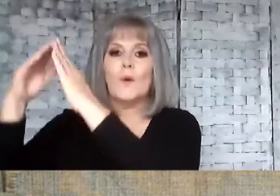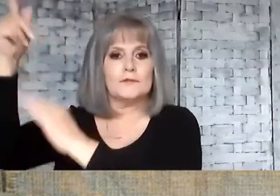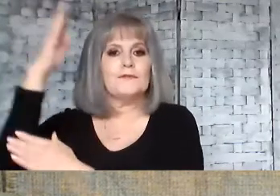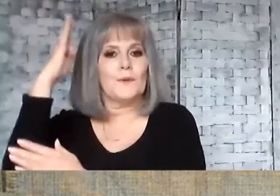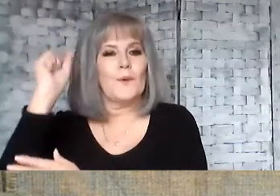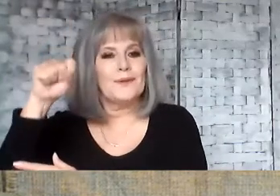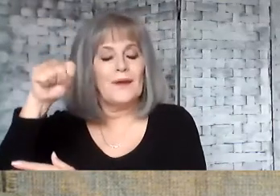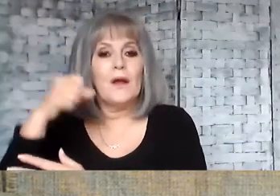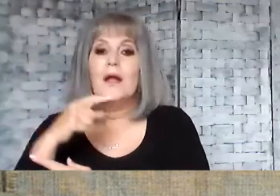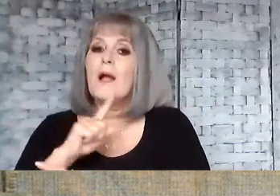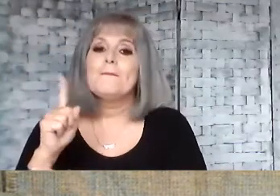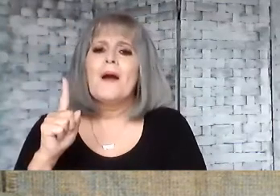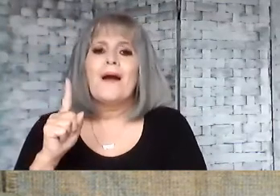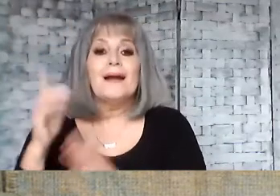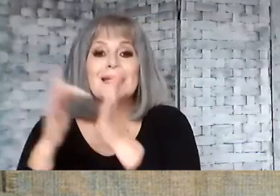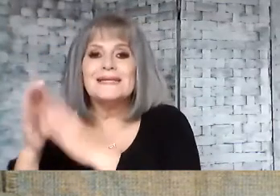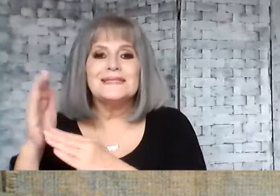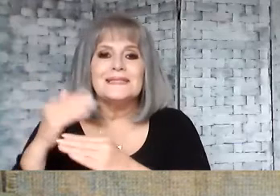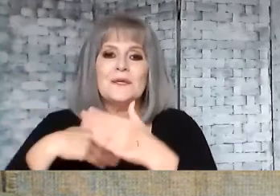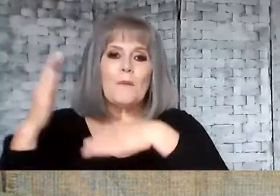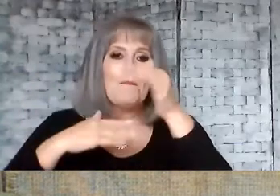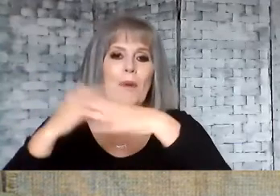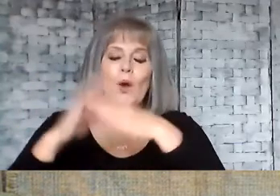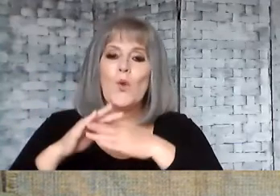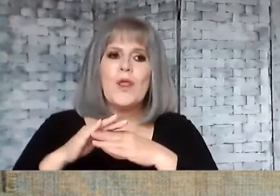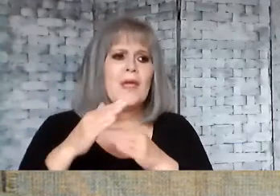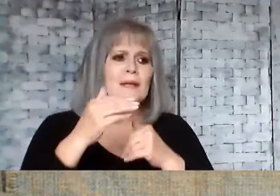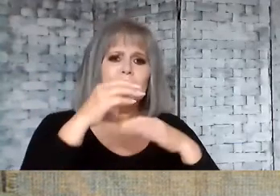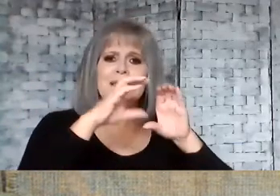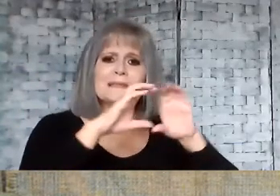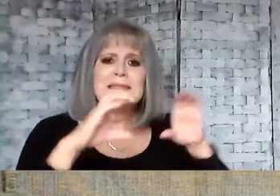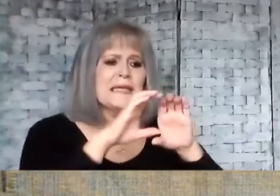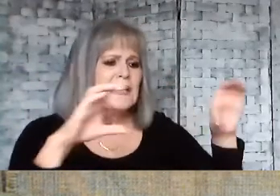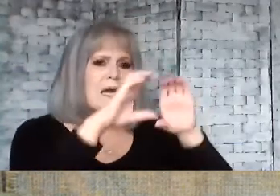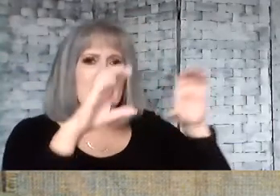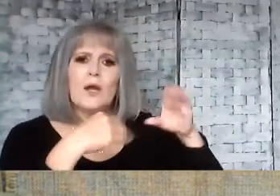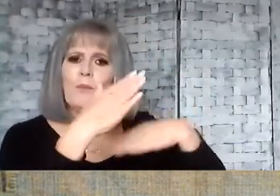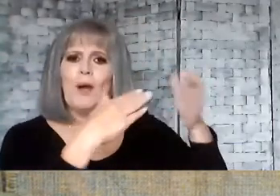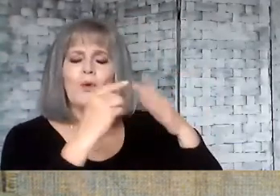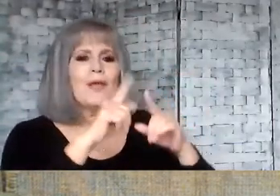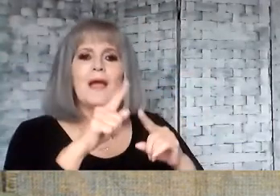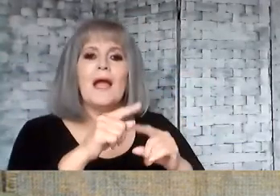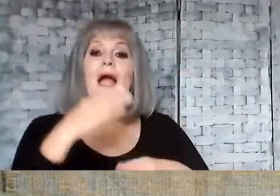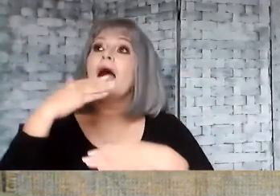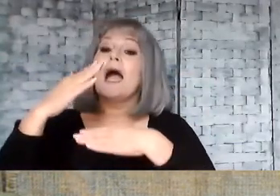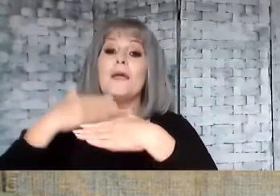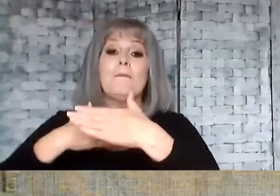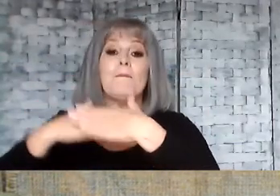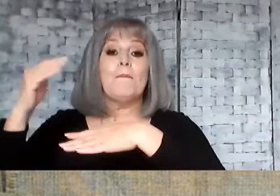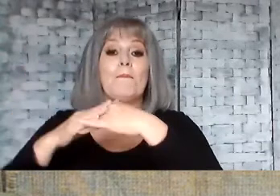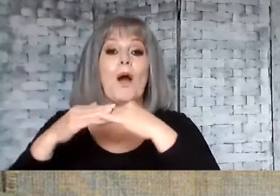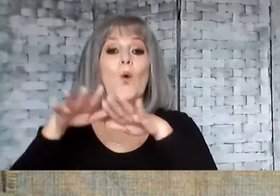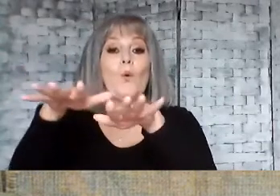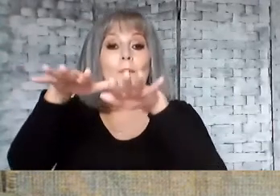een huis bou, dis waarmee hy besig is, maar Jesus bou nie gebouwe nie. Hy bou een familie, mense wat in